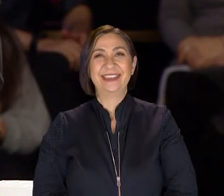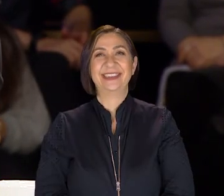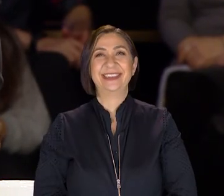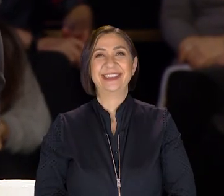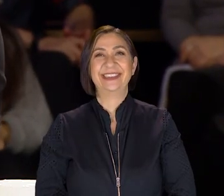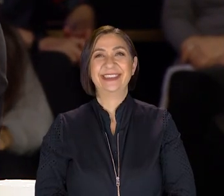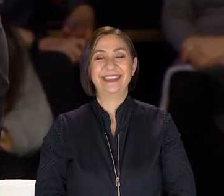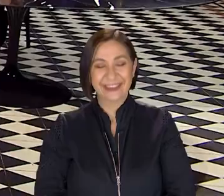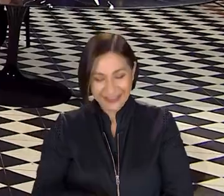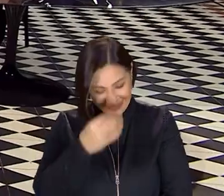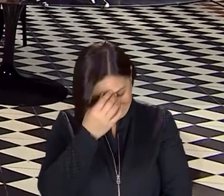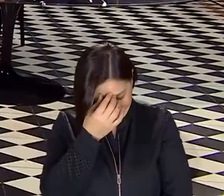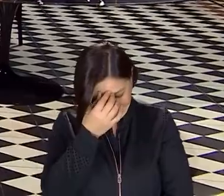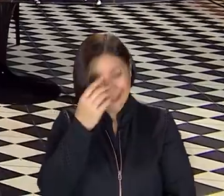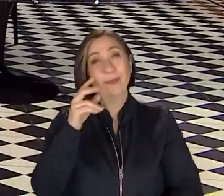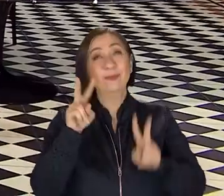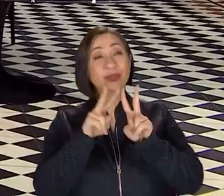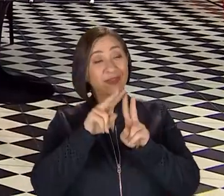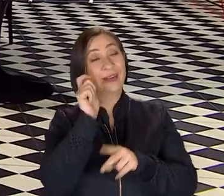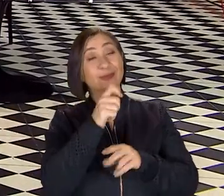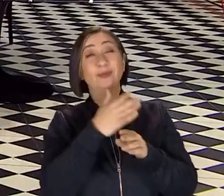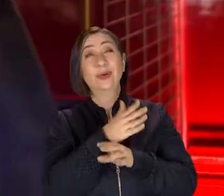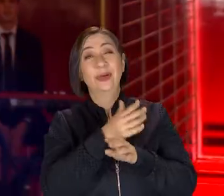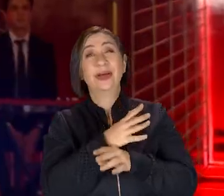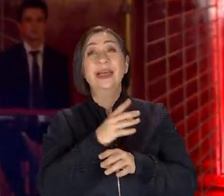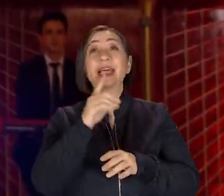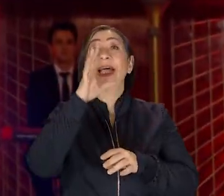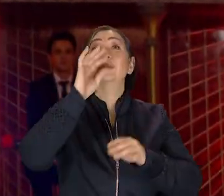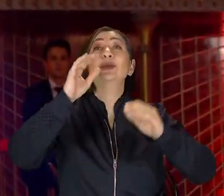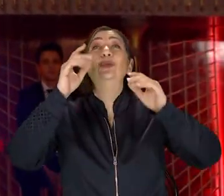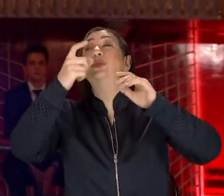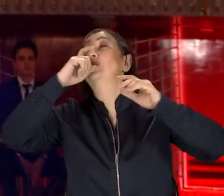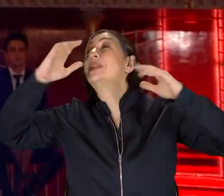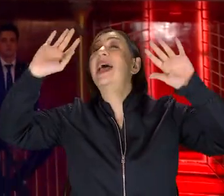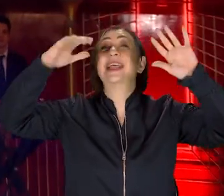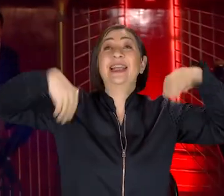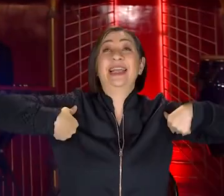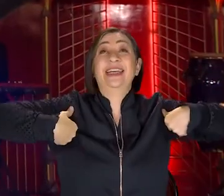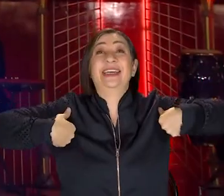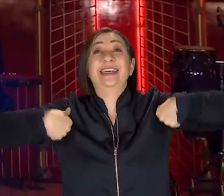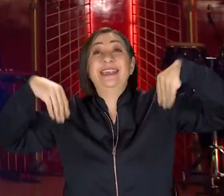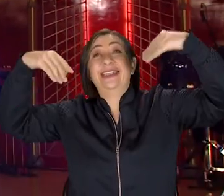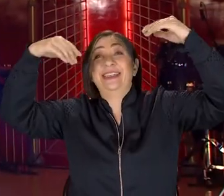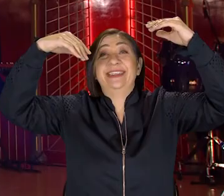Evet. Doğru. Bu devirde kimse sultan değil. İki tanesi,